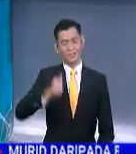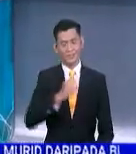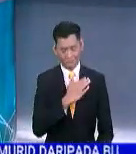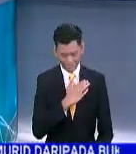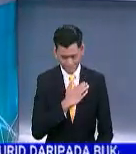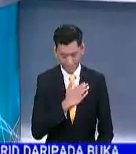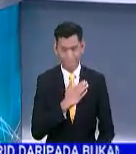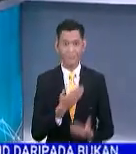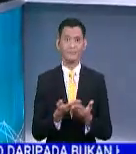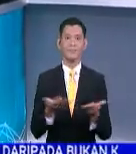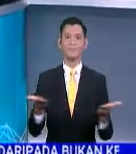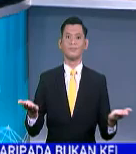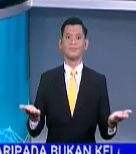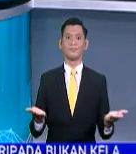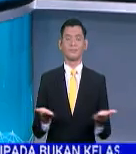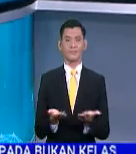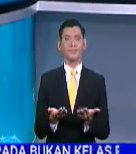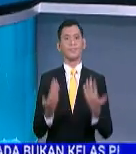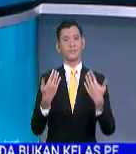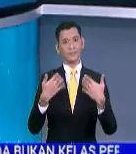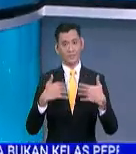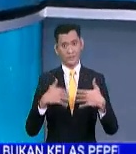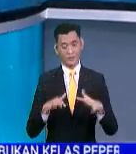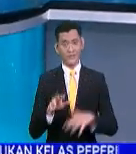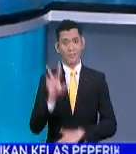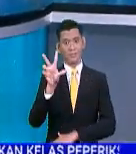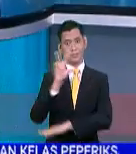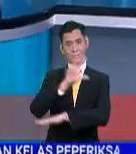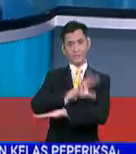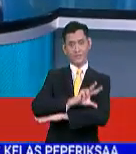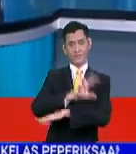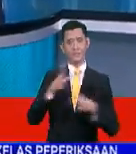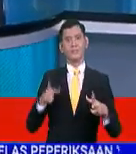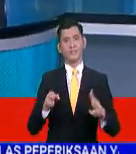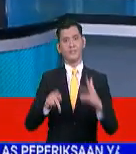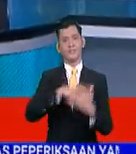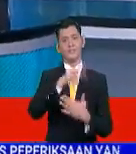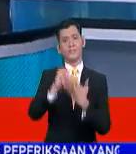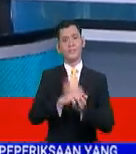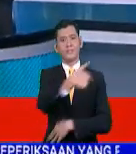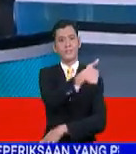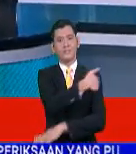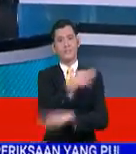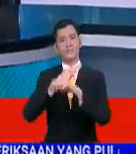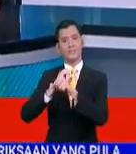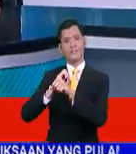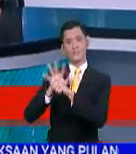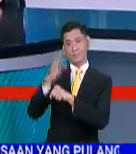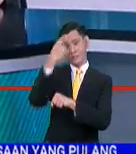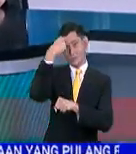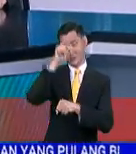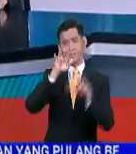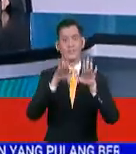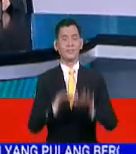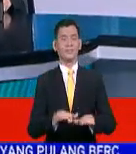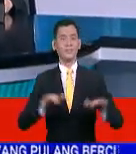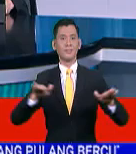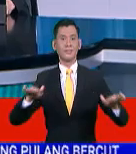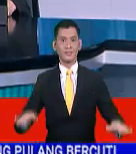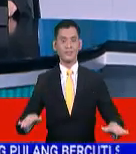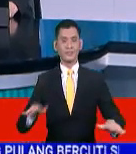Assalamualaikum dan salam sejahtera. Selepas 3 hari pelancaran program imunisasi COVID-19 kebangsaan